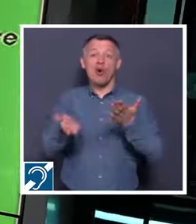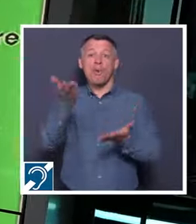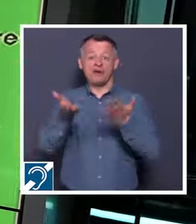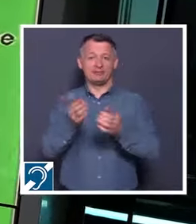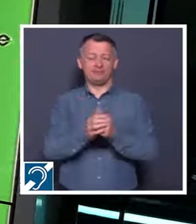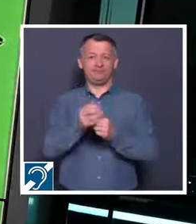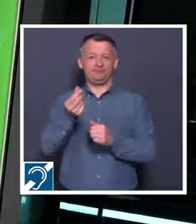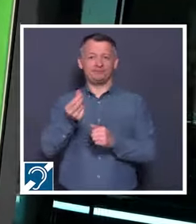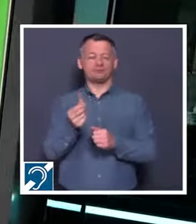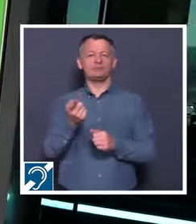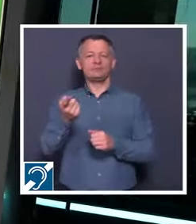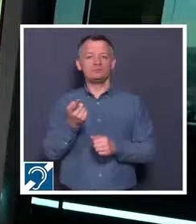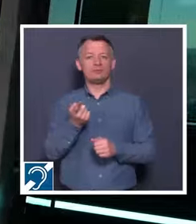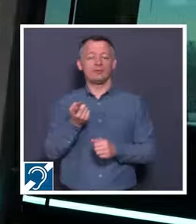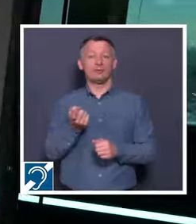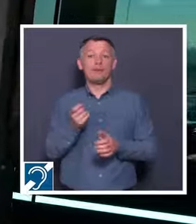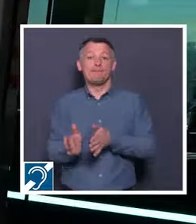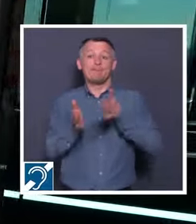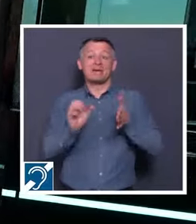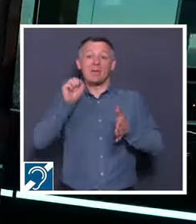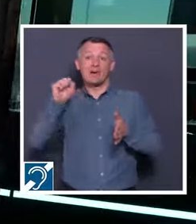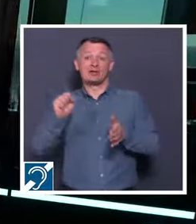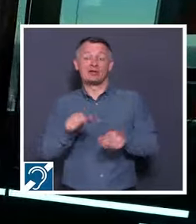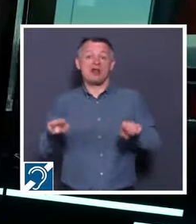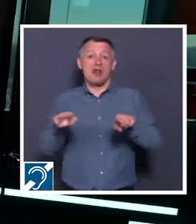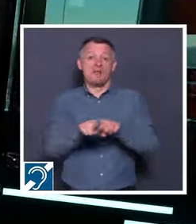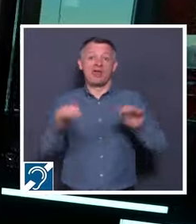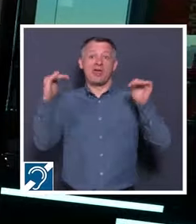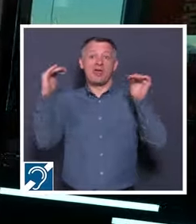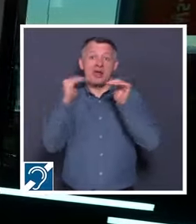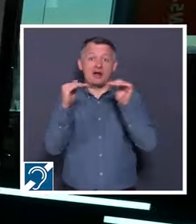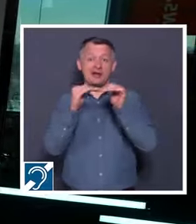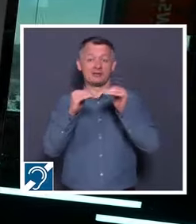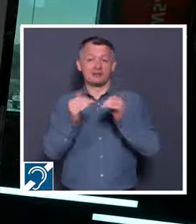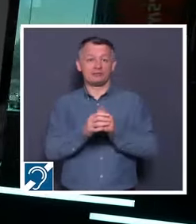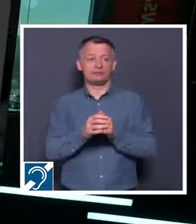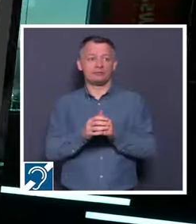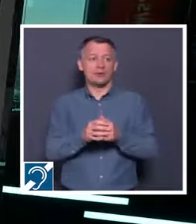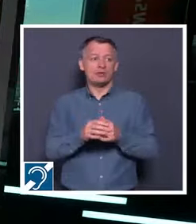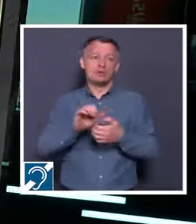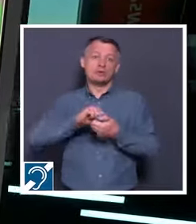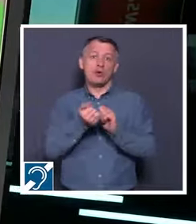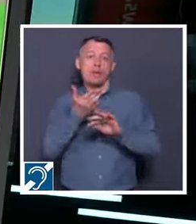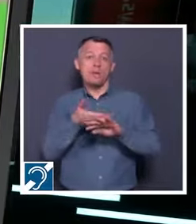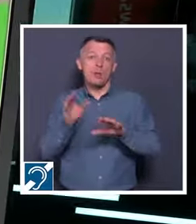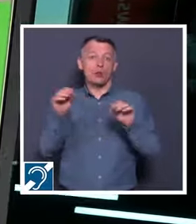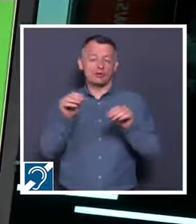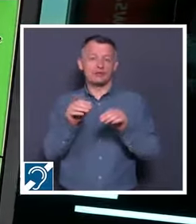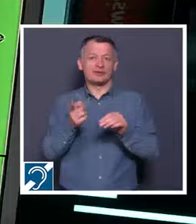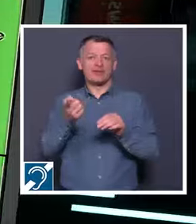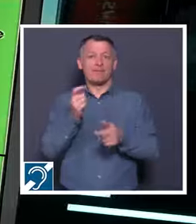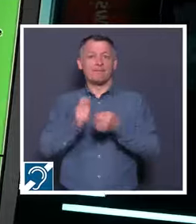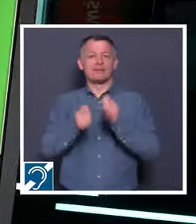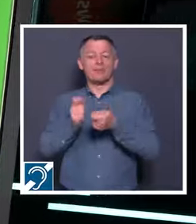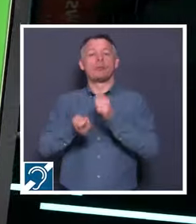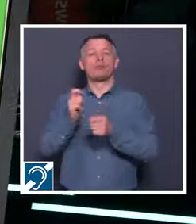din propagandă ai partidelor politice sunt aproape egali ca volum, poate chiar un pic mai mult în unele situații, cu banii din piața de